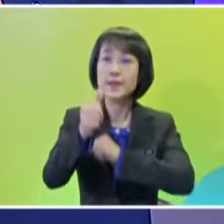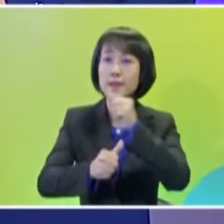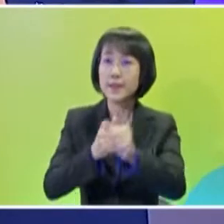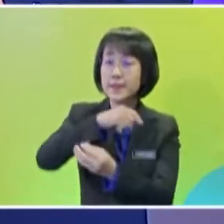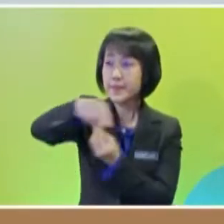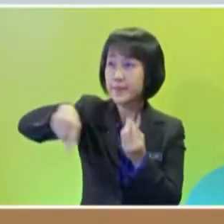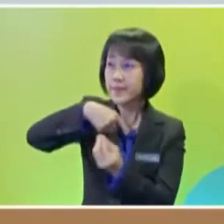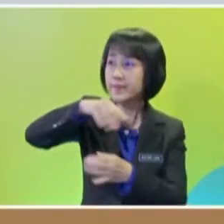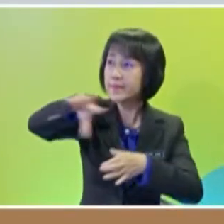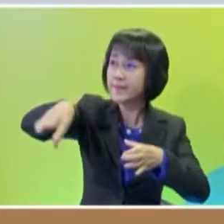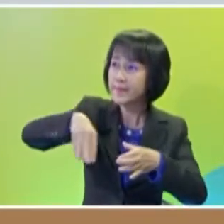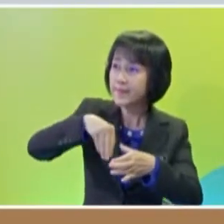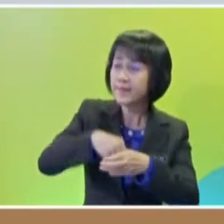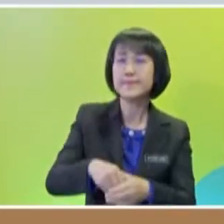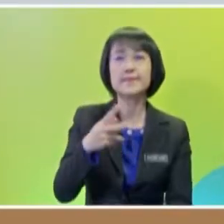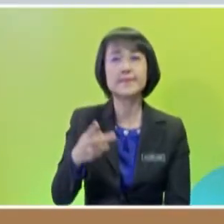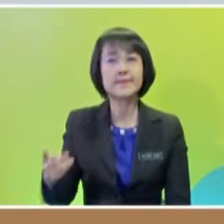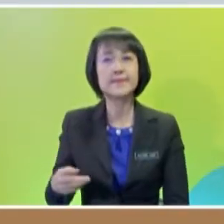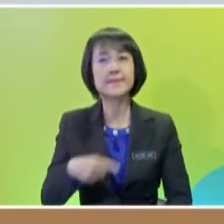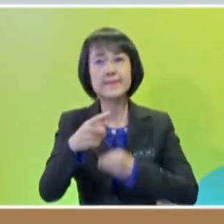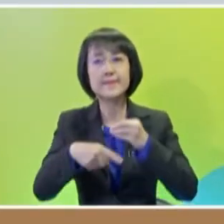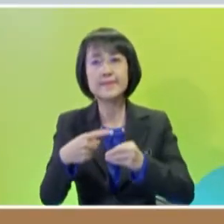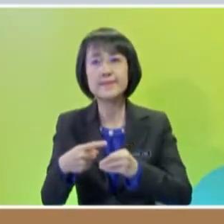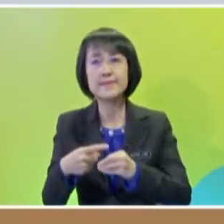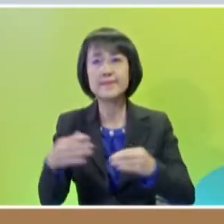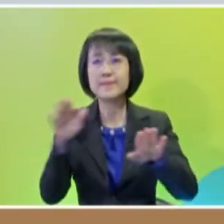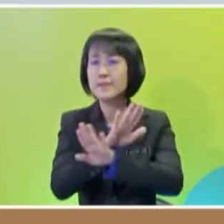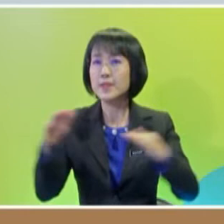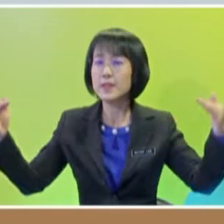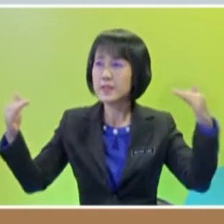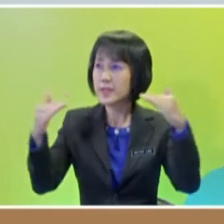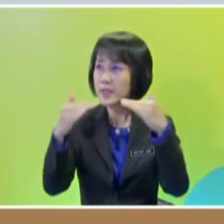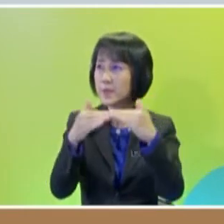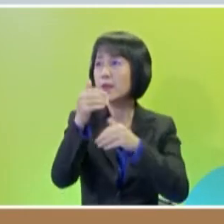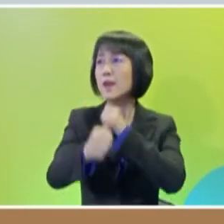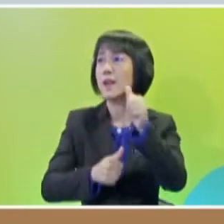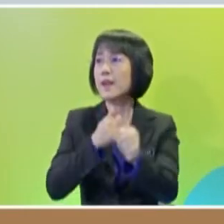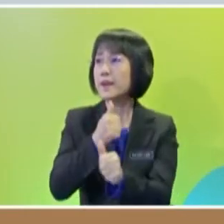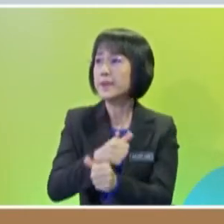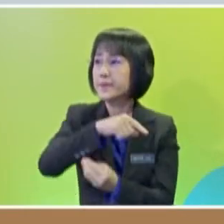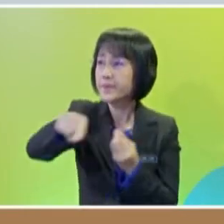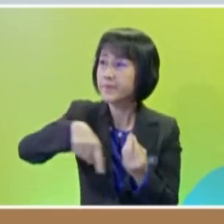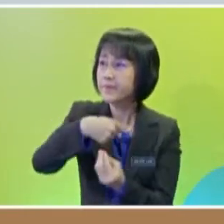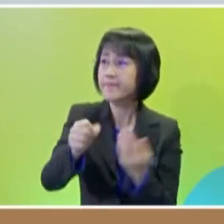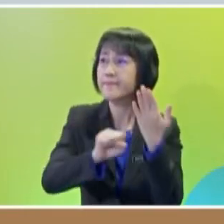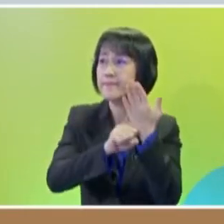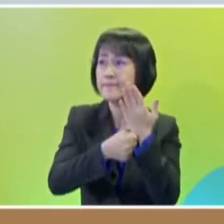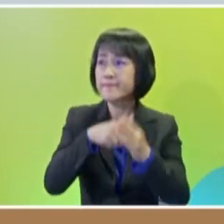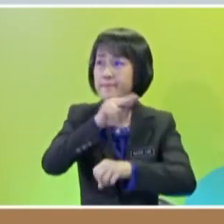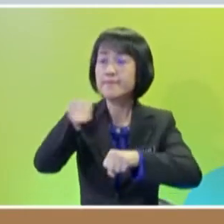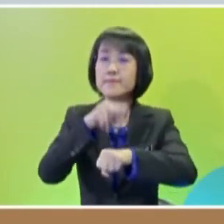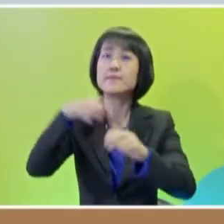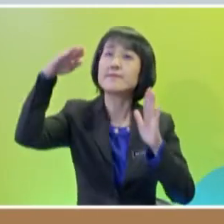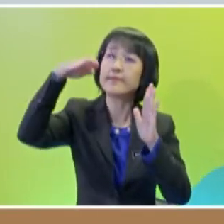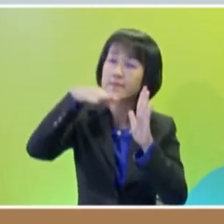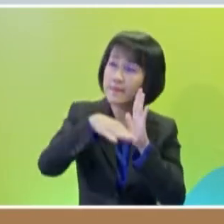melibatkan eee perkara tentang ketidakseimbangan alam sekitar dan juga ekosistem sumber mulai jadi semakin berkurang